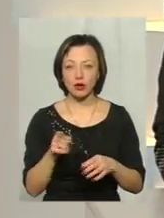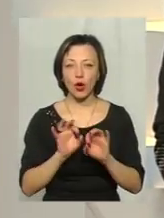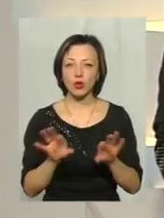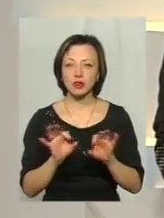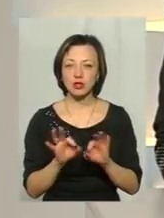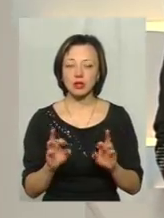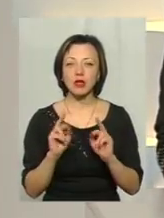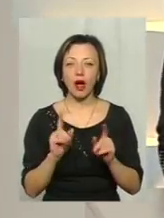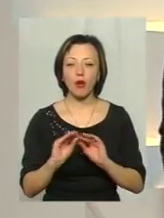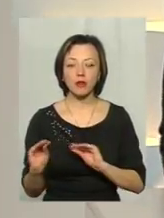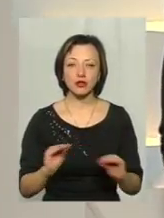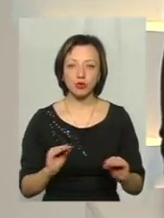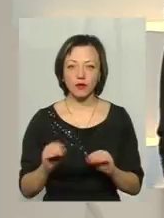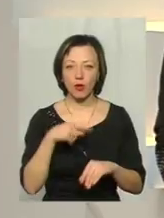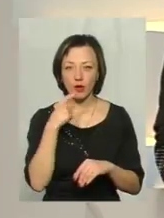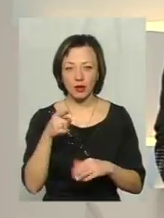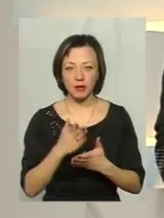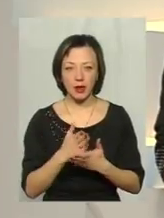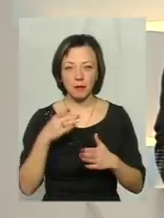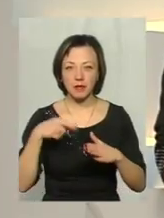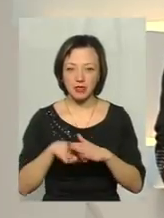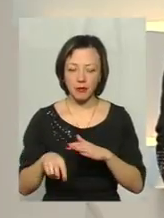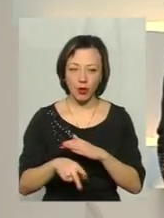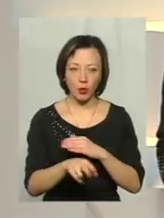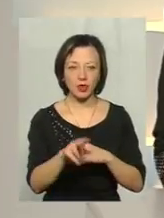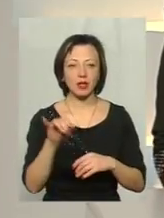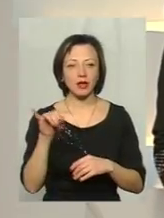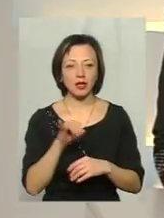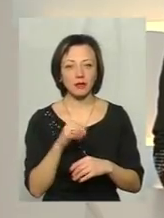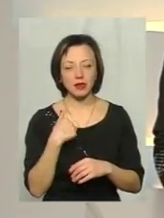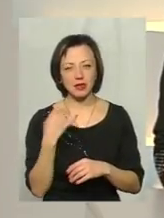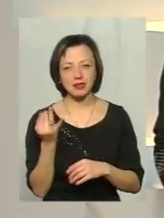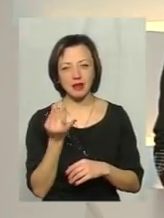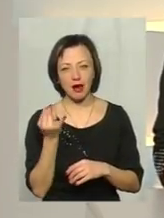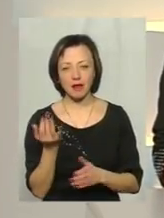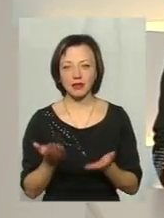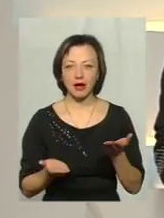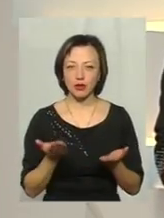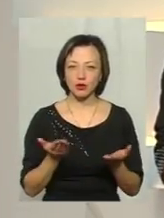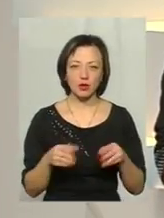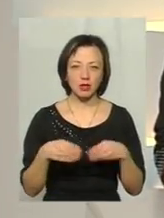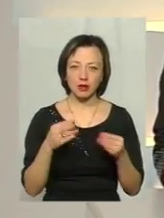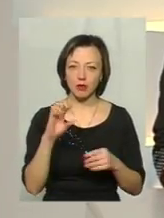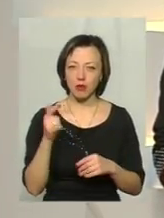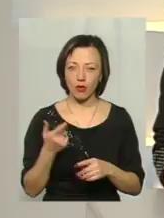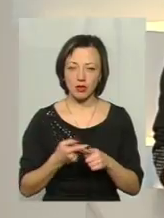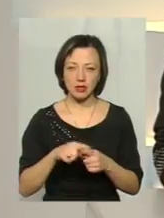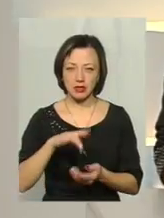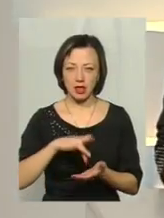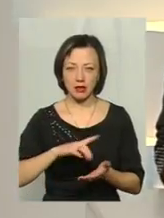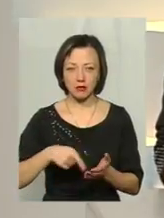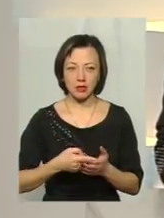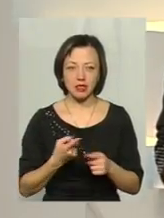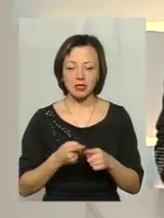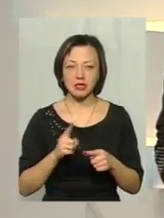Розкажіть, як облаштовані, говорять, що там є підземні ходи, і от мене цікавить, якщо, не дай Бог, центр міста, чи